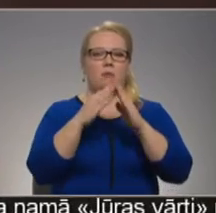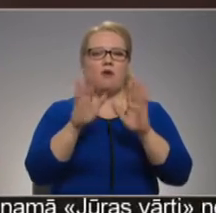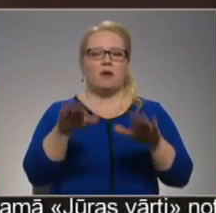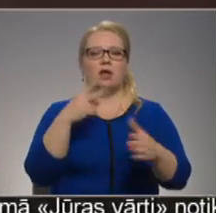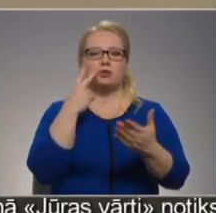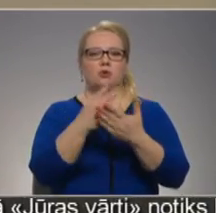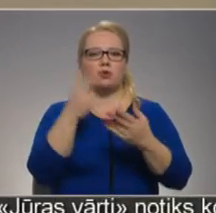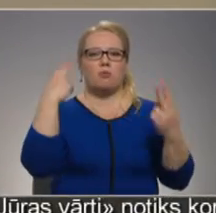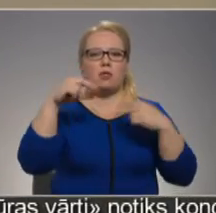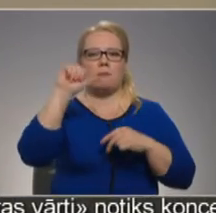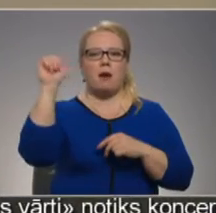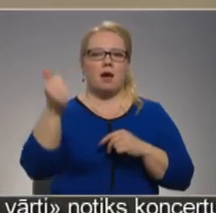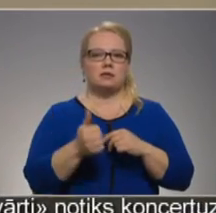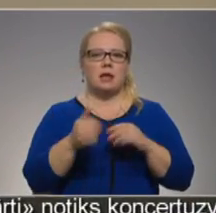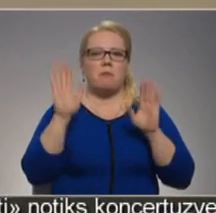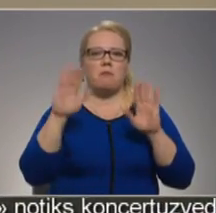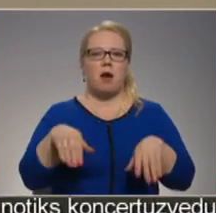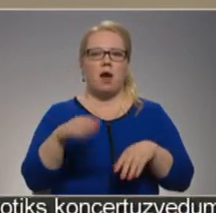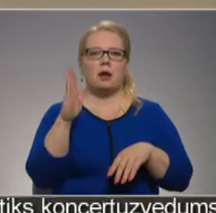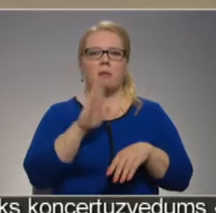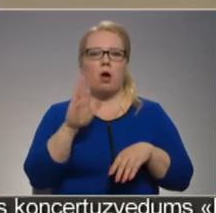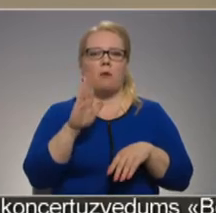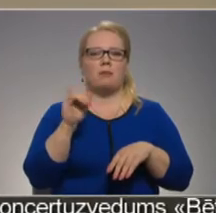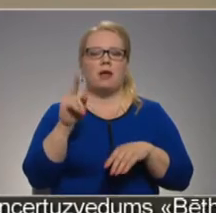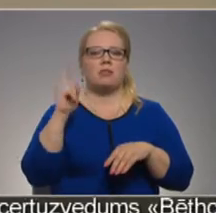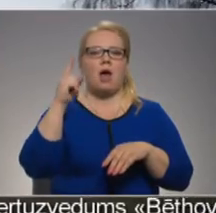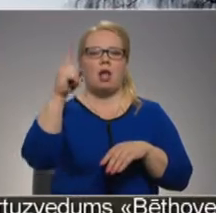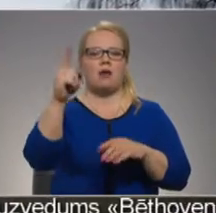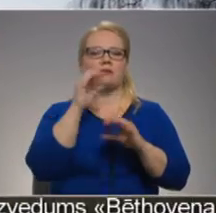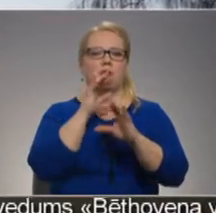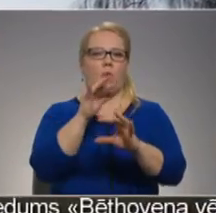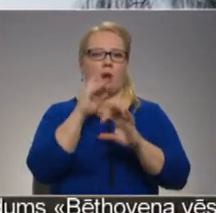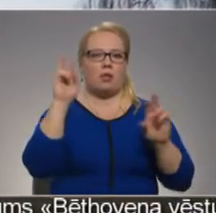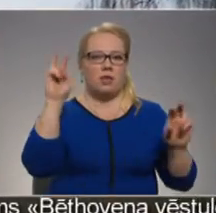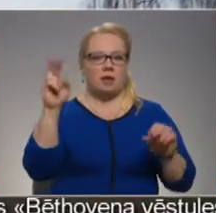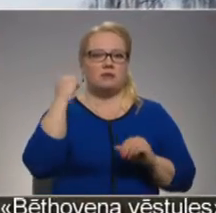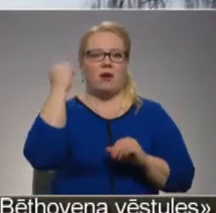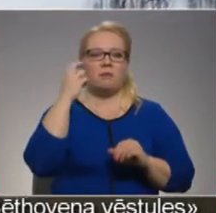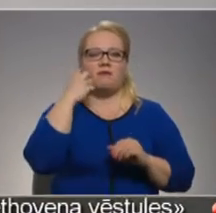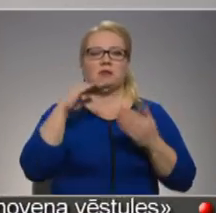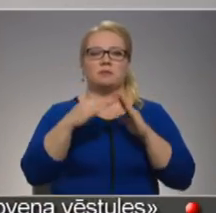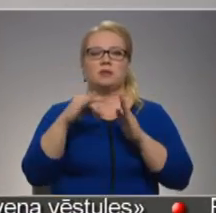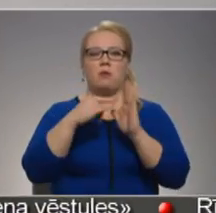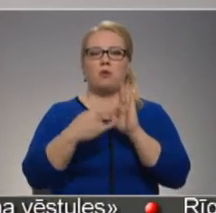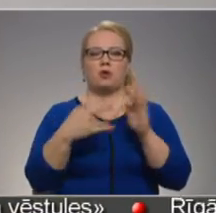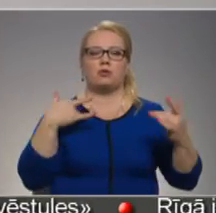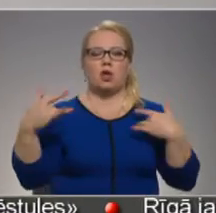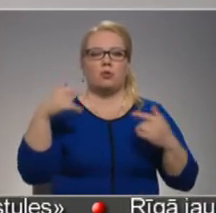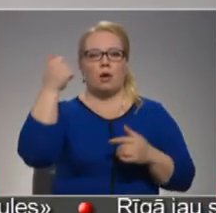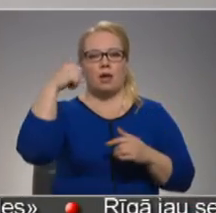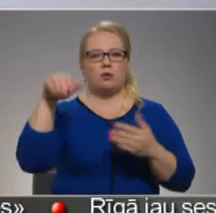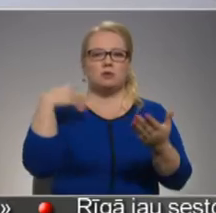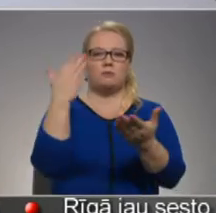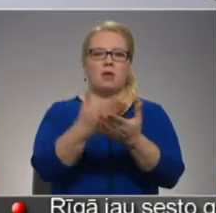Marion Rolls un mūziķa Šipsī versiju par Blaumaņa balādi Tālavas taurētājs. Valmieras vecpilsētā projektu teātris no Igaunijas